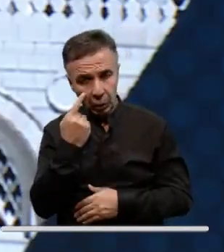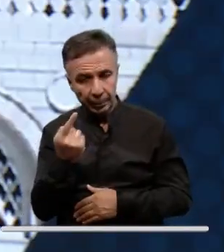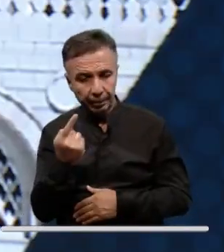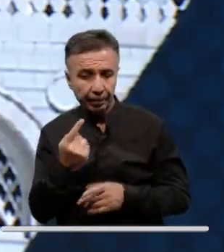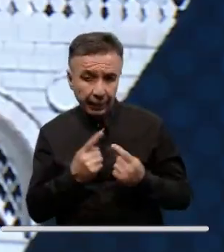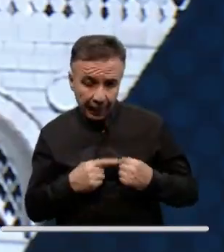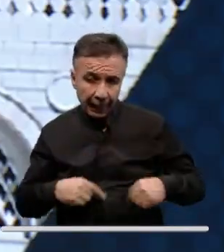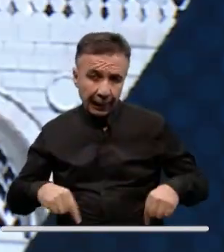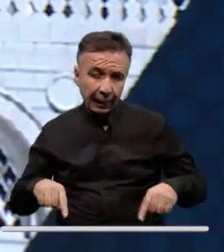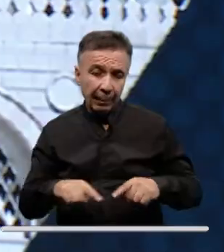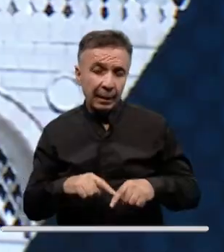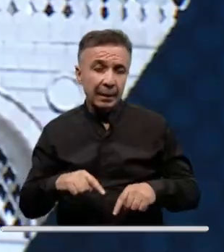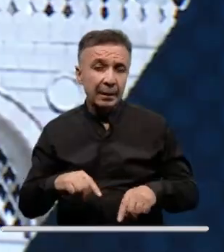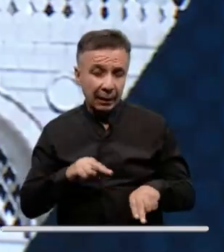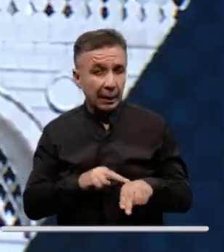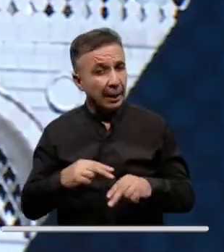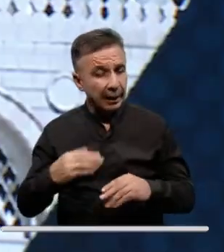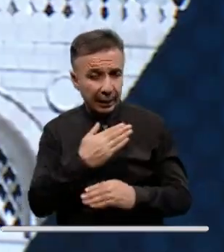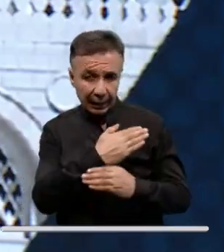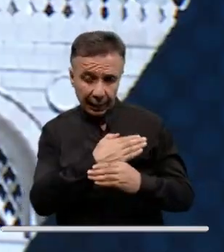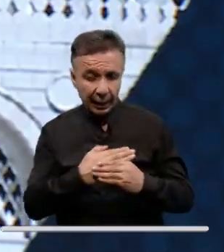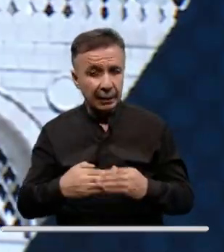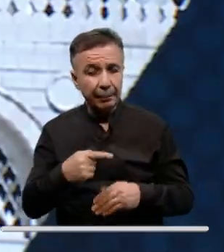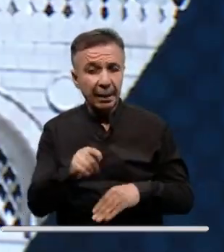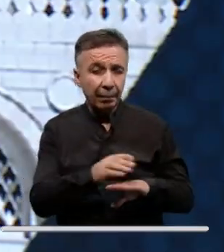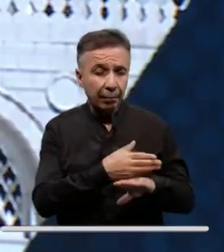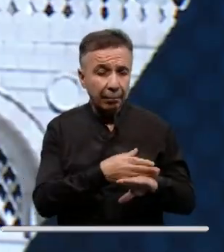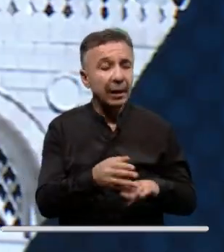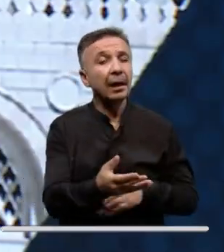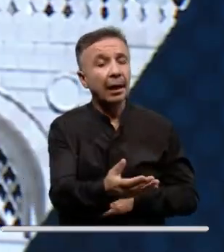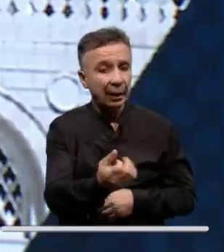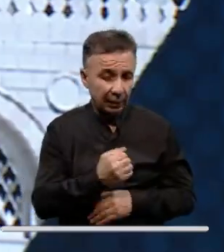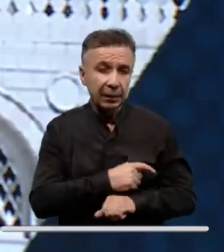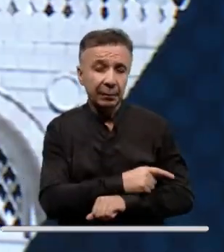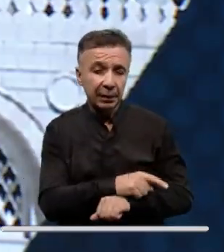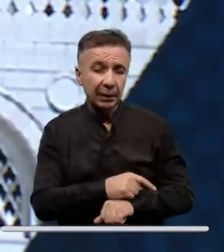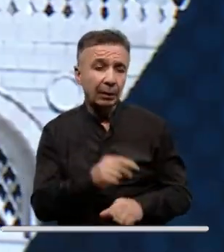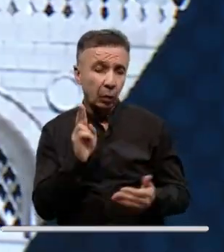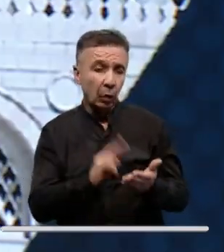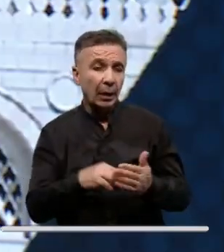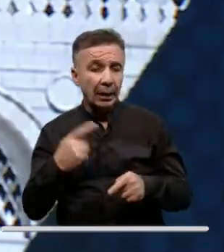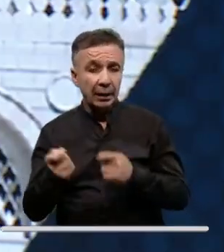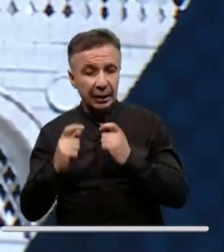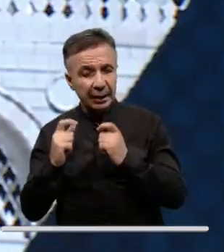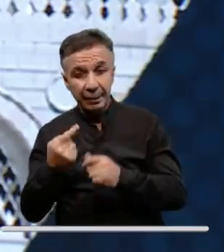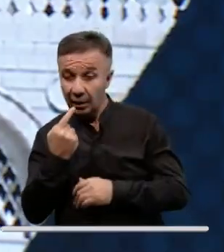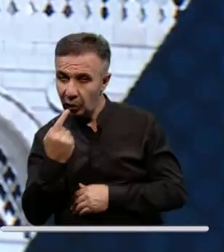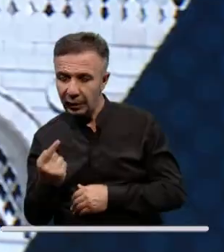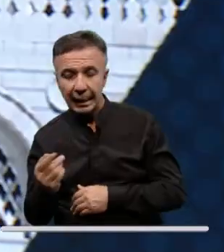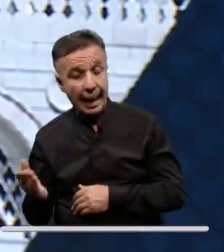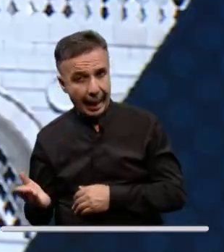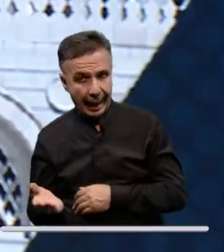biz kredi kartıyla eee bir malı satın alırken üye işyeri bize diyor ki